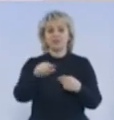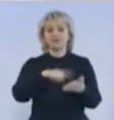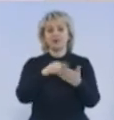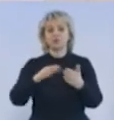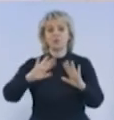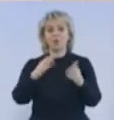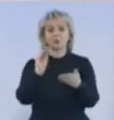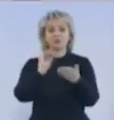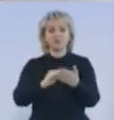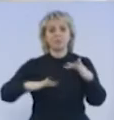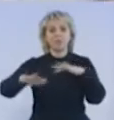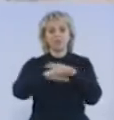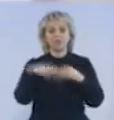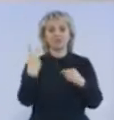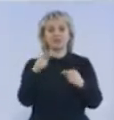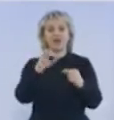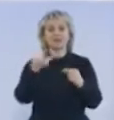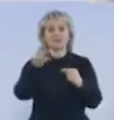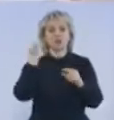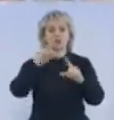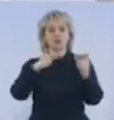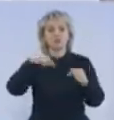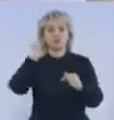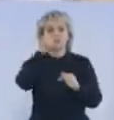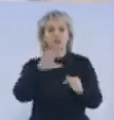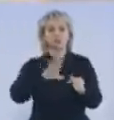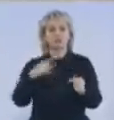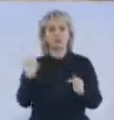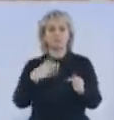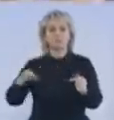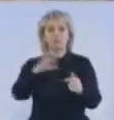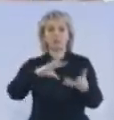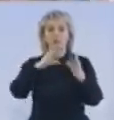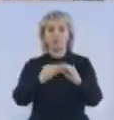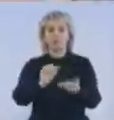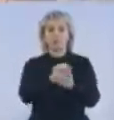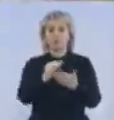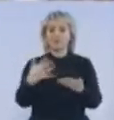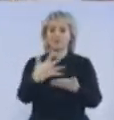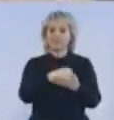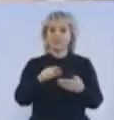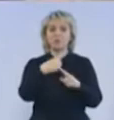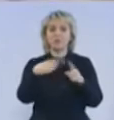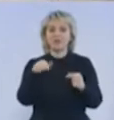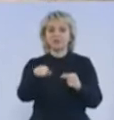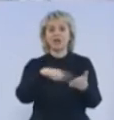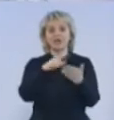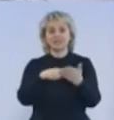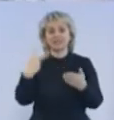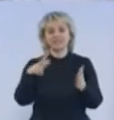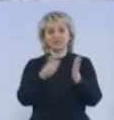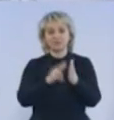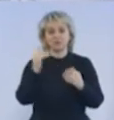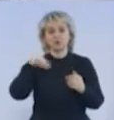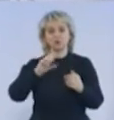парке установили площадку. Вторая Ксайская школа в прошлом году стала первой в области по объемам макулатуры, собрав чуть ли не половину из городских